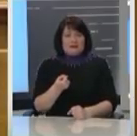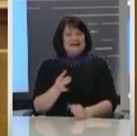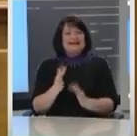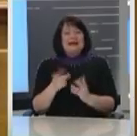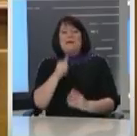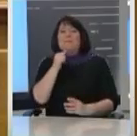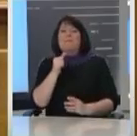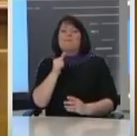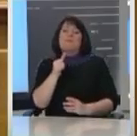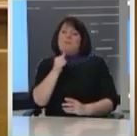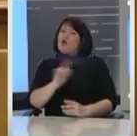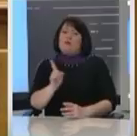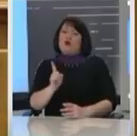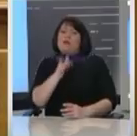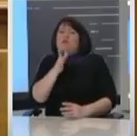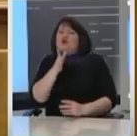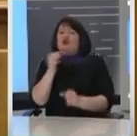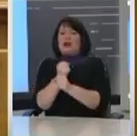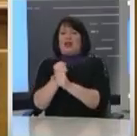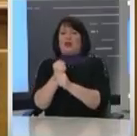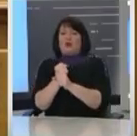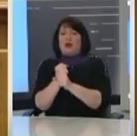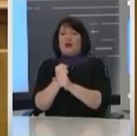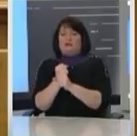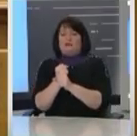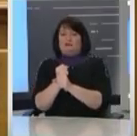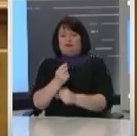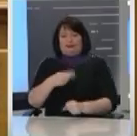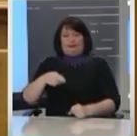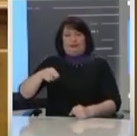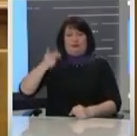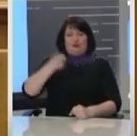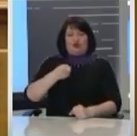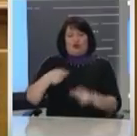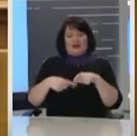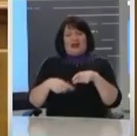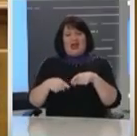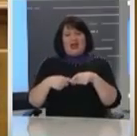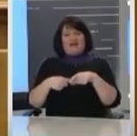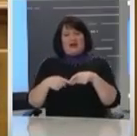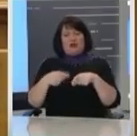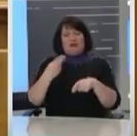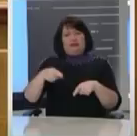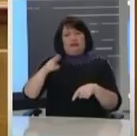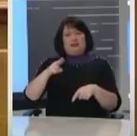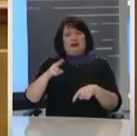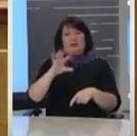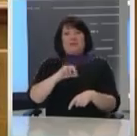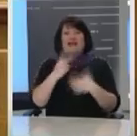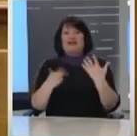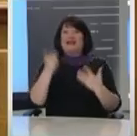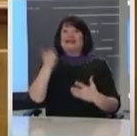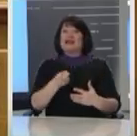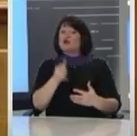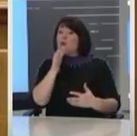είναι μερικής απασχόλησης. Και μάλιστα με αυξητικές τάσεις το Δεκέμβριο το νούμερο έφτασε το